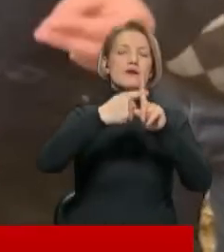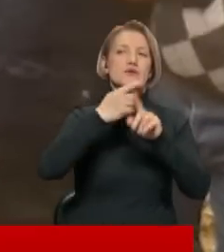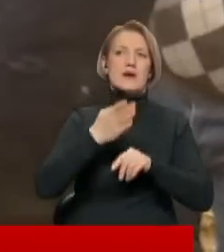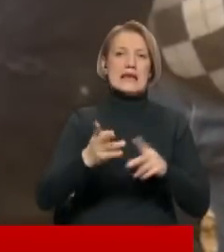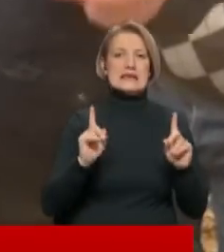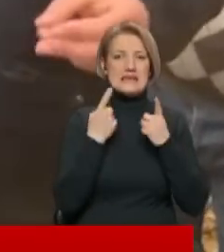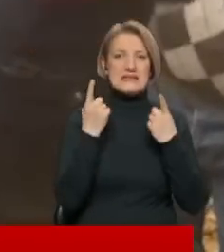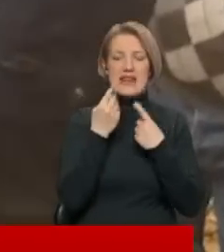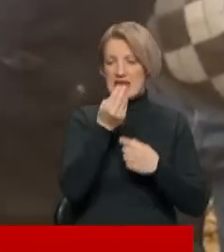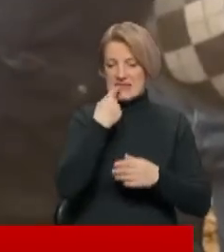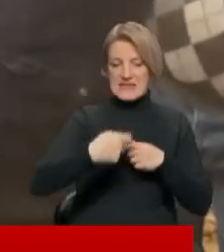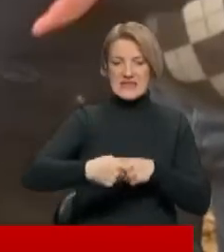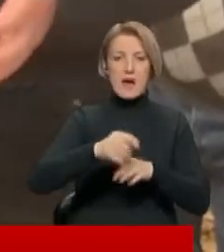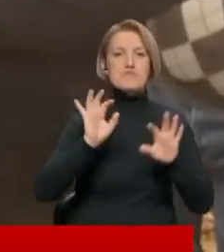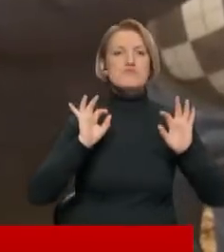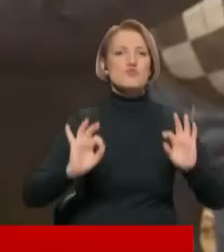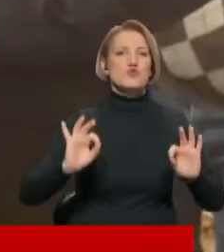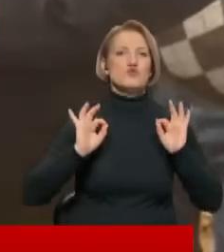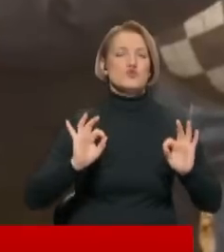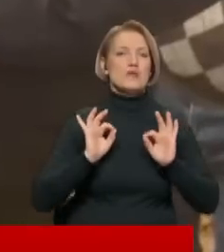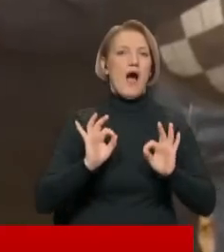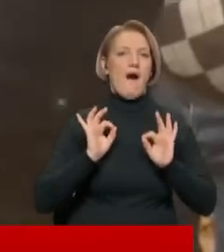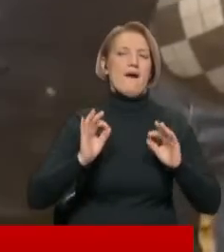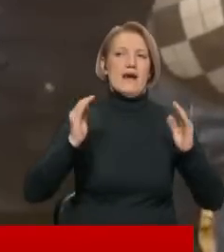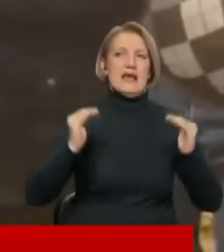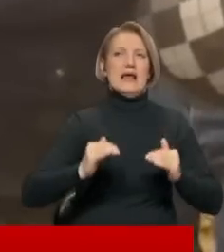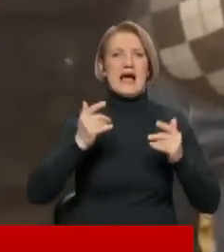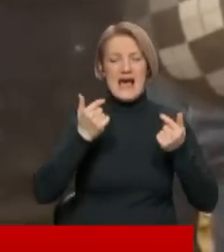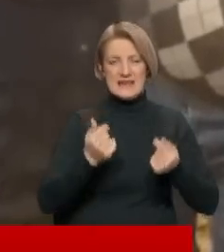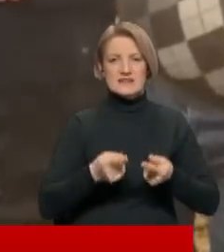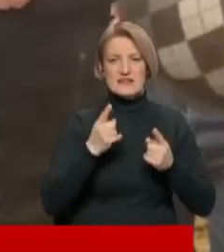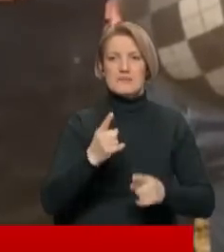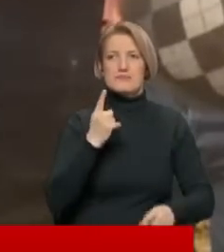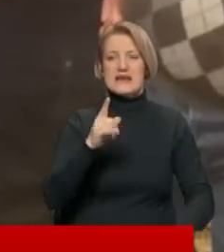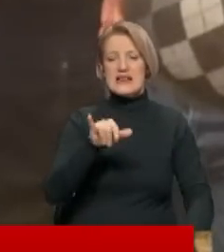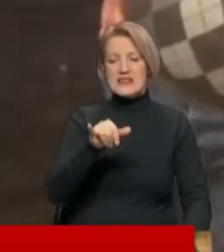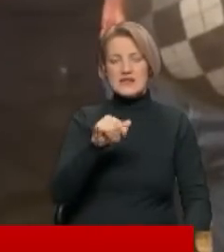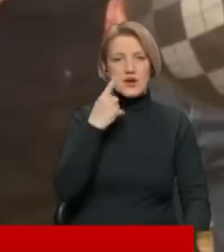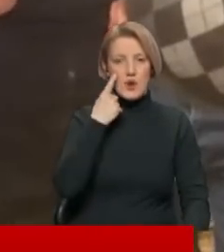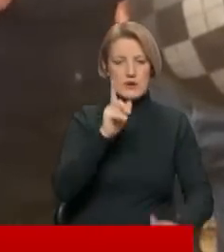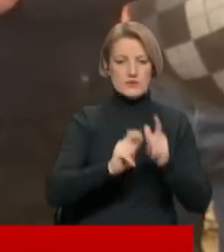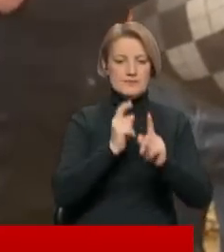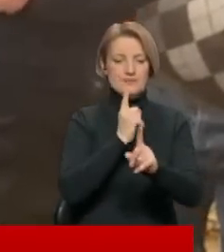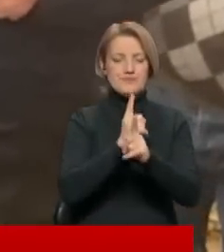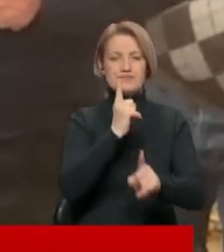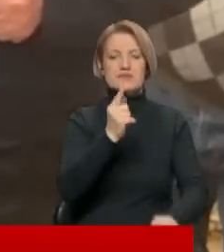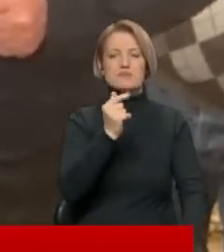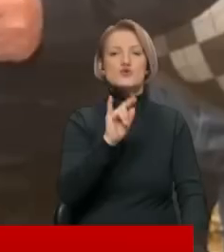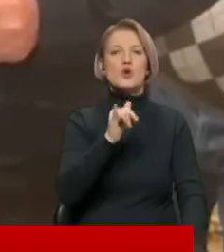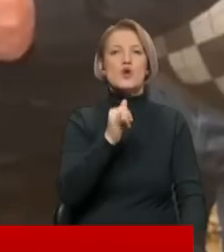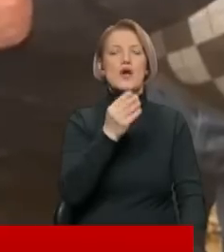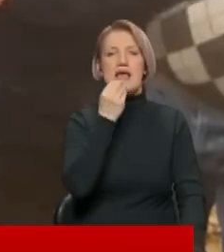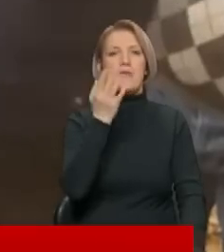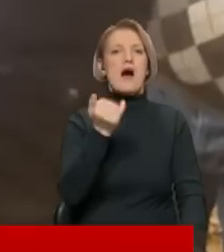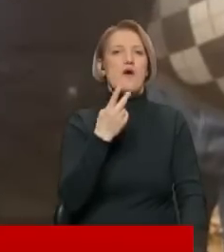yetkililer yem için Mutlak surette müdahale olmalı En azından 1 litre sütun karşılığında bir buçuk kilo yem